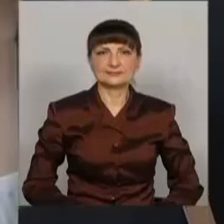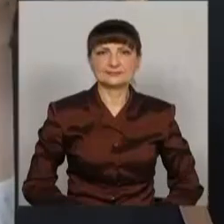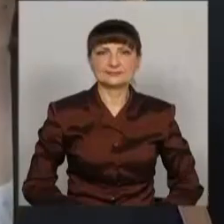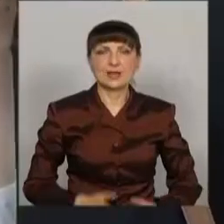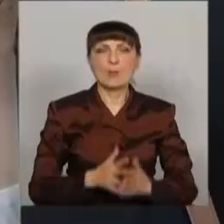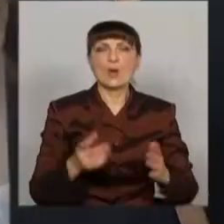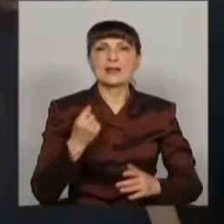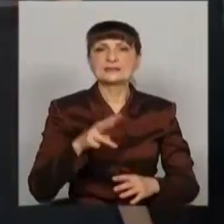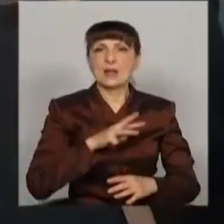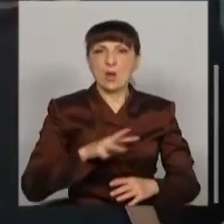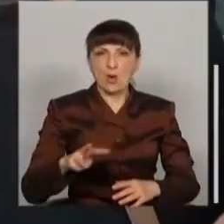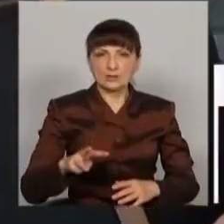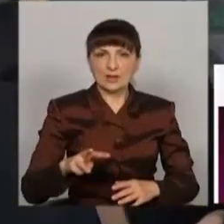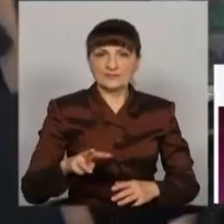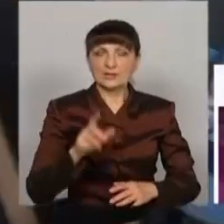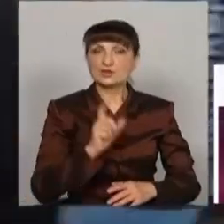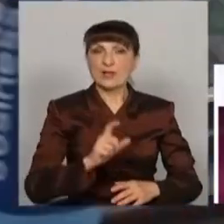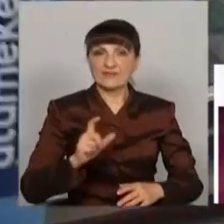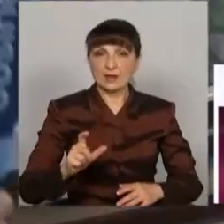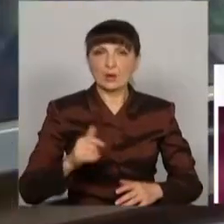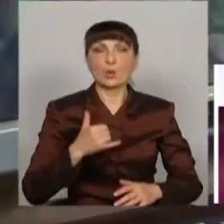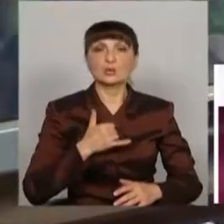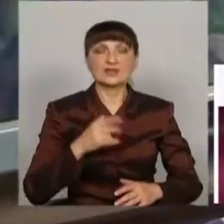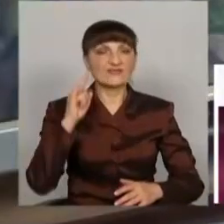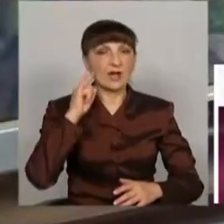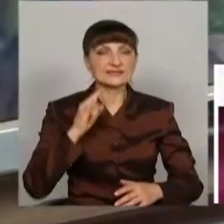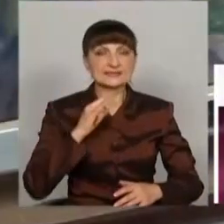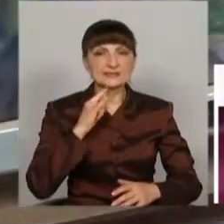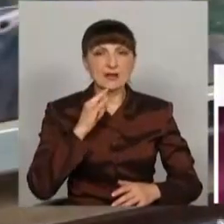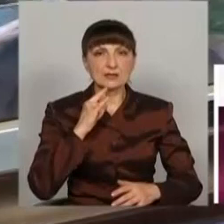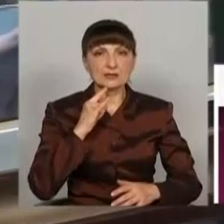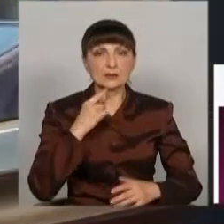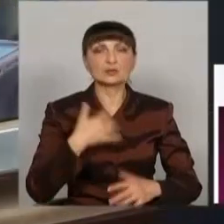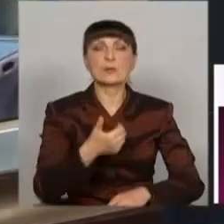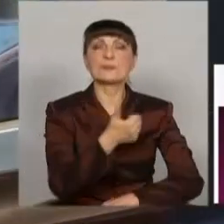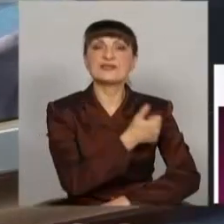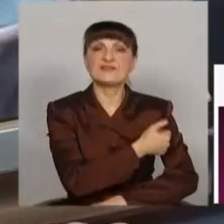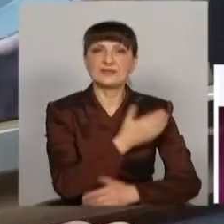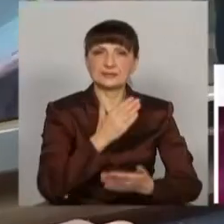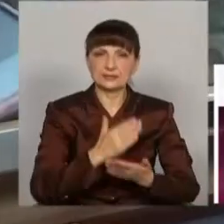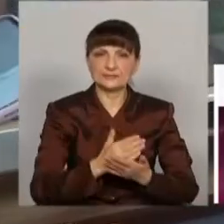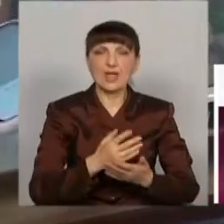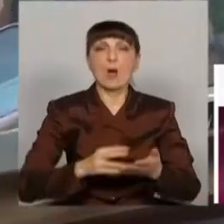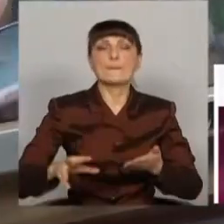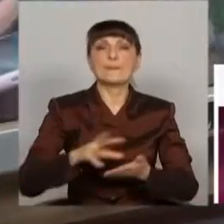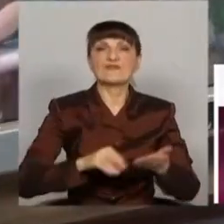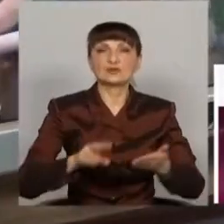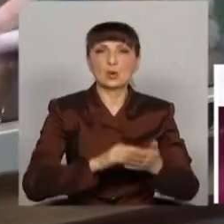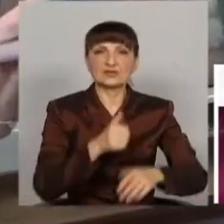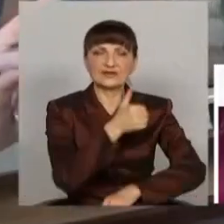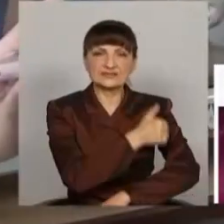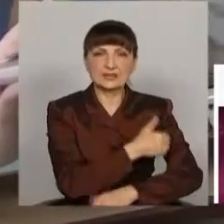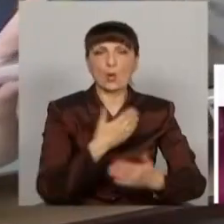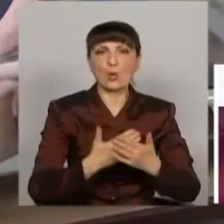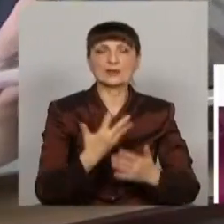Более 11 миллионов человек у нас в стране привиты. Ревакцинацию прошли